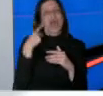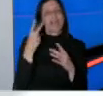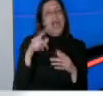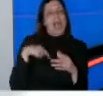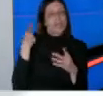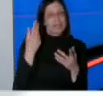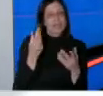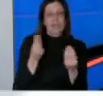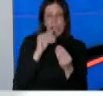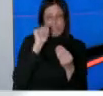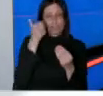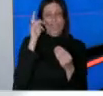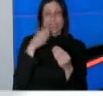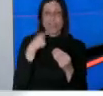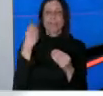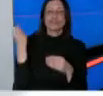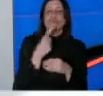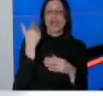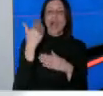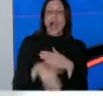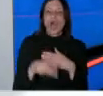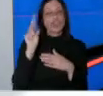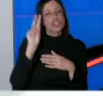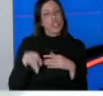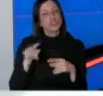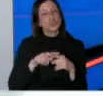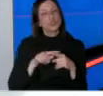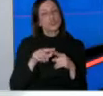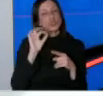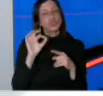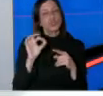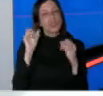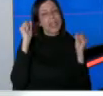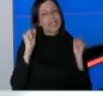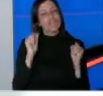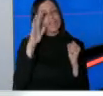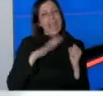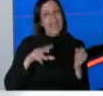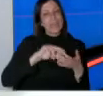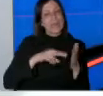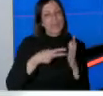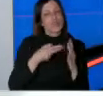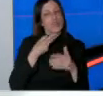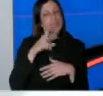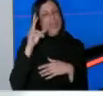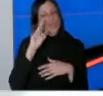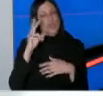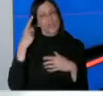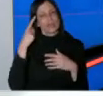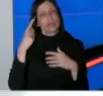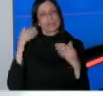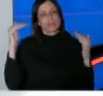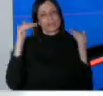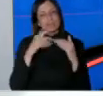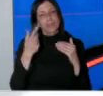התגעגעתי. תראה, קודם כל צריך לומר שבשבוע האחרון יש סוג של מייצבים את המערכת הפוליטית יותר ויותר כראש בראש נתניהו ולפיד. ראינו את